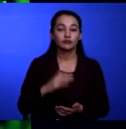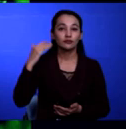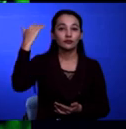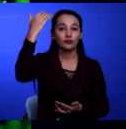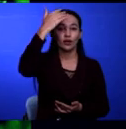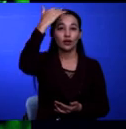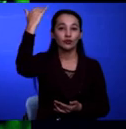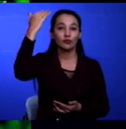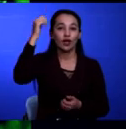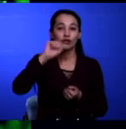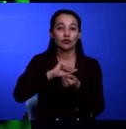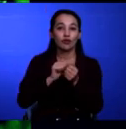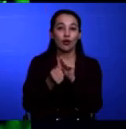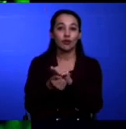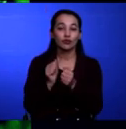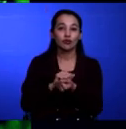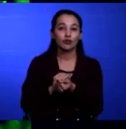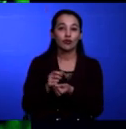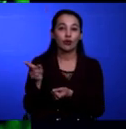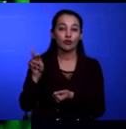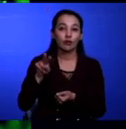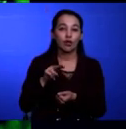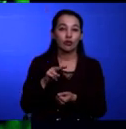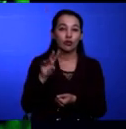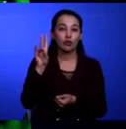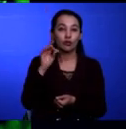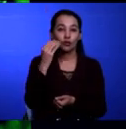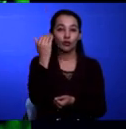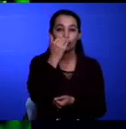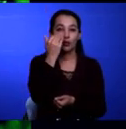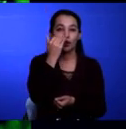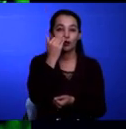Osmondan tosh yumalar, lekin ko'rma di